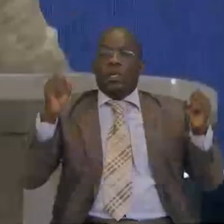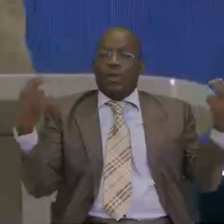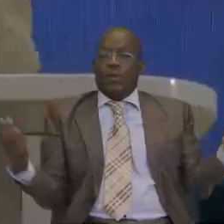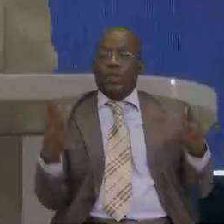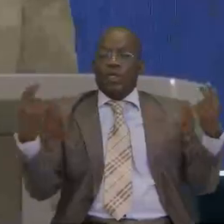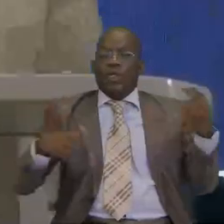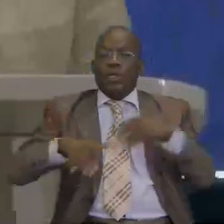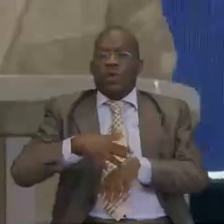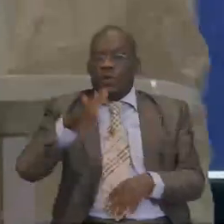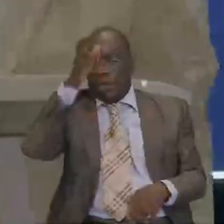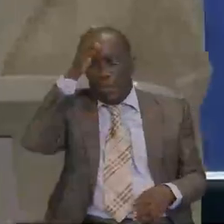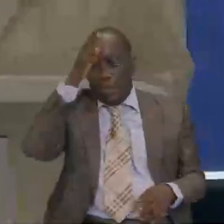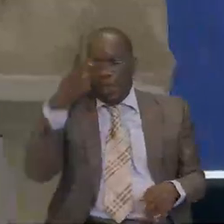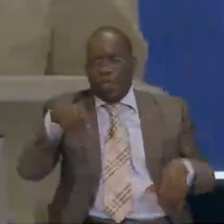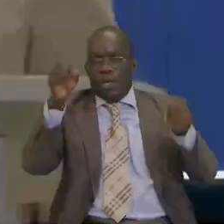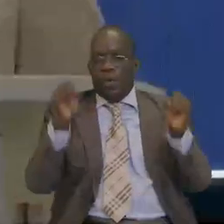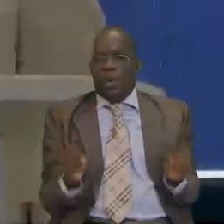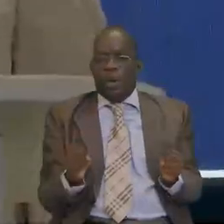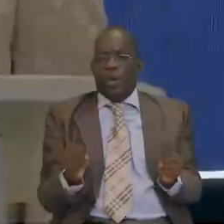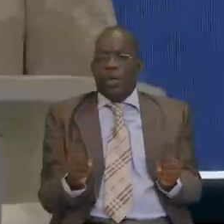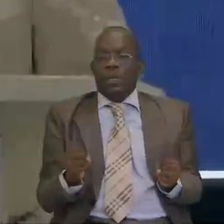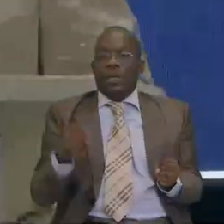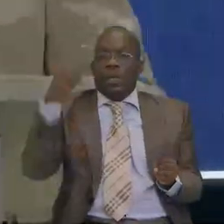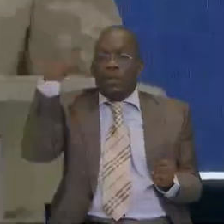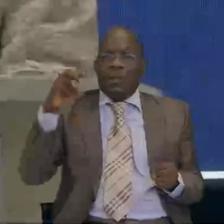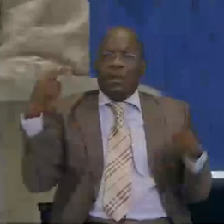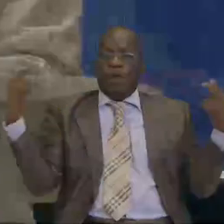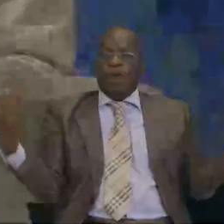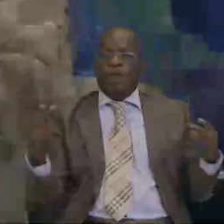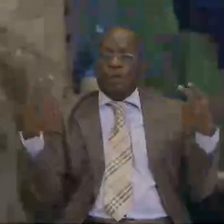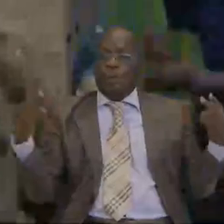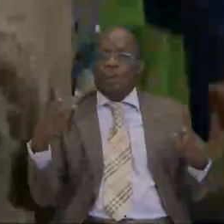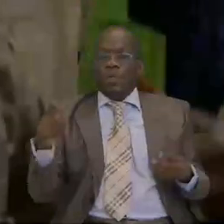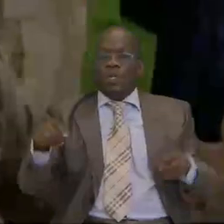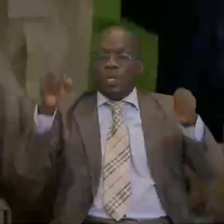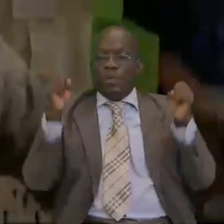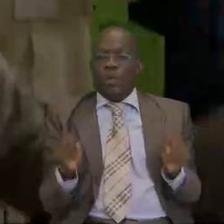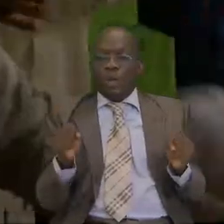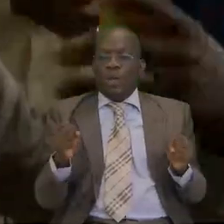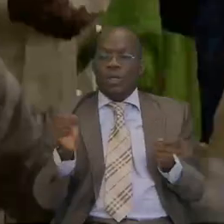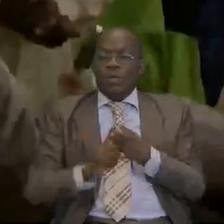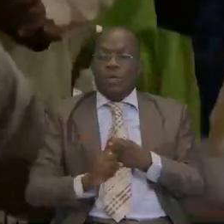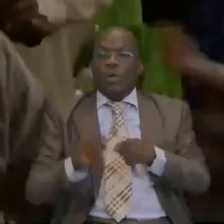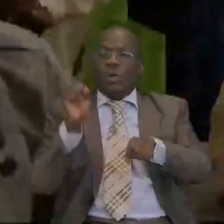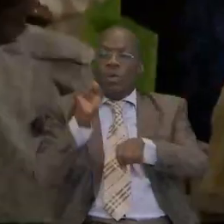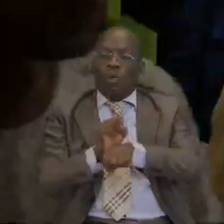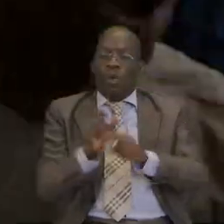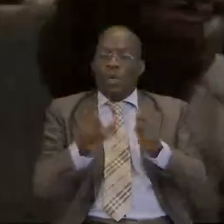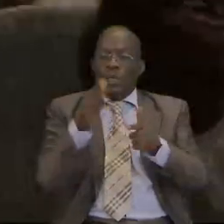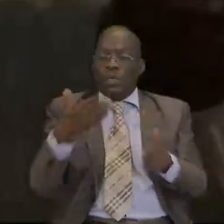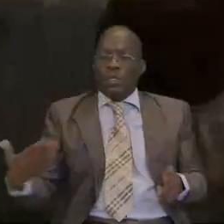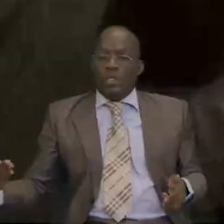sur Satan. La puissance pour la victoire. La puissance pour accomplir